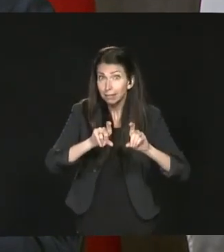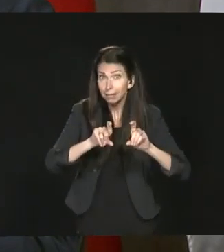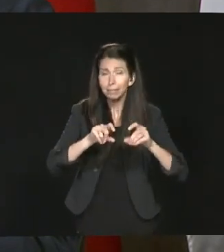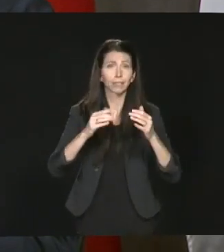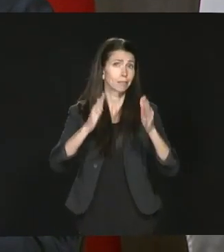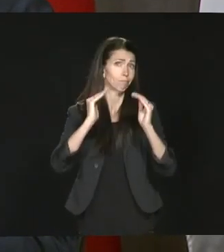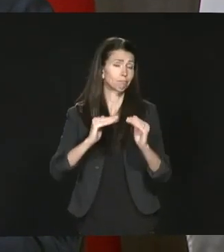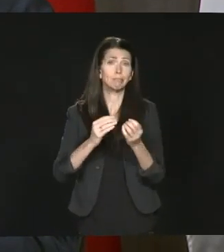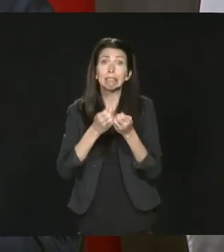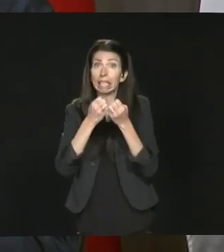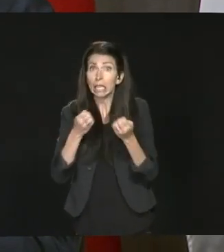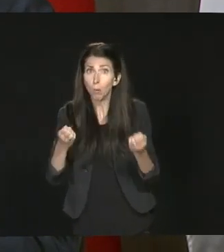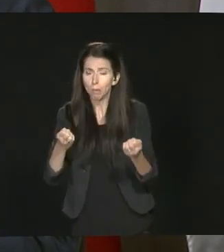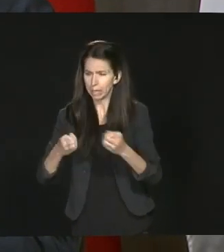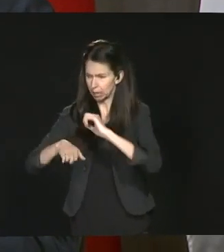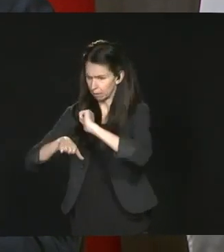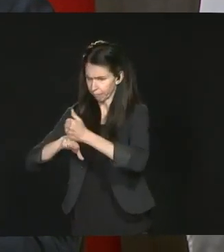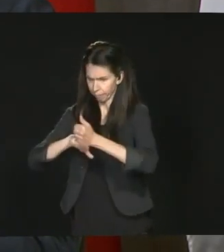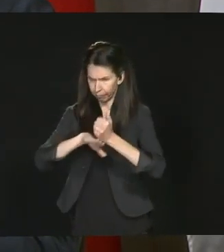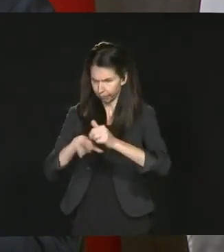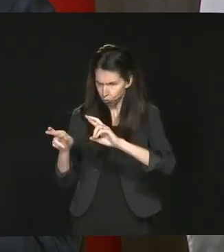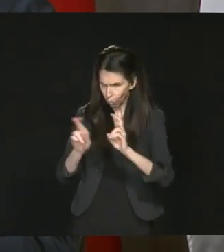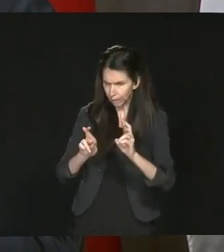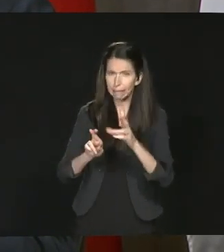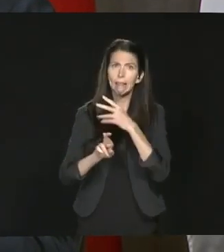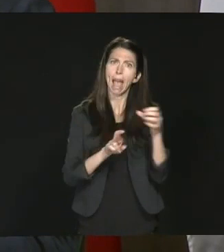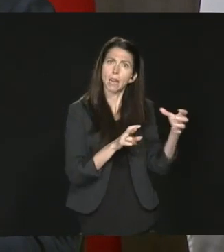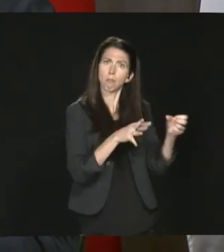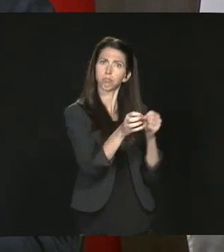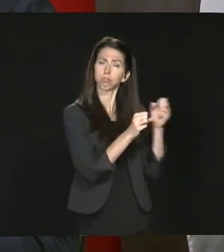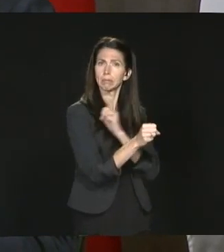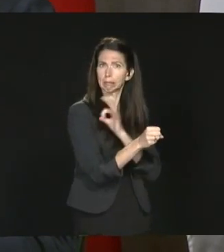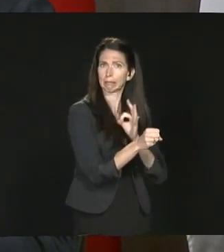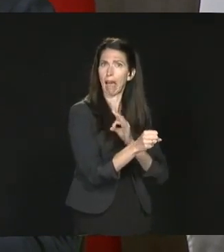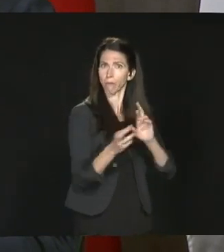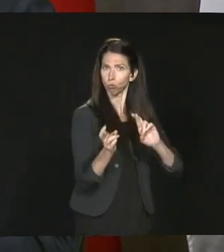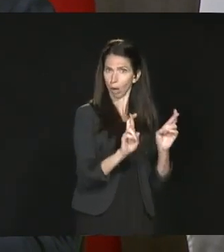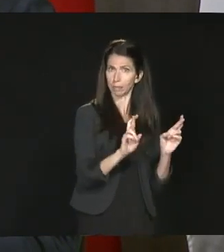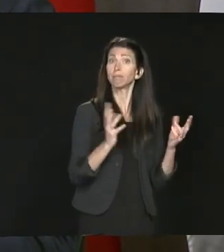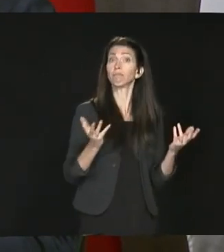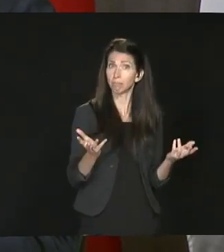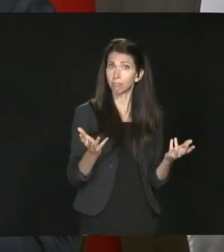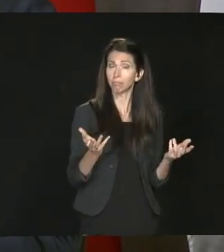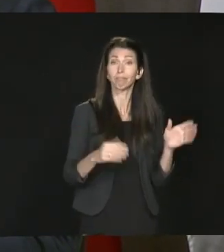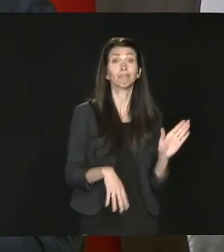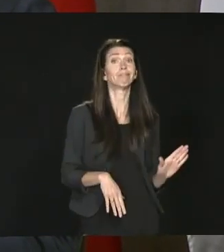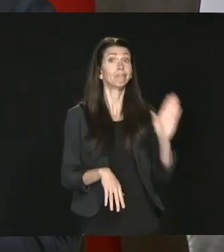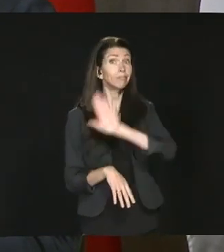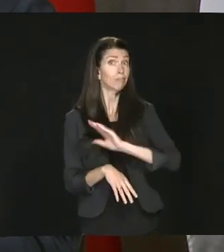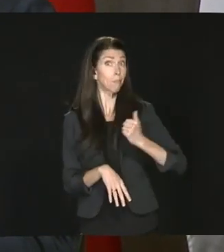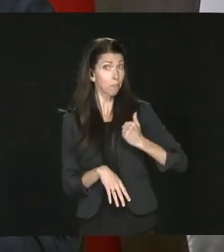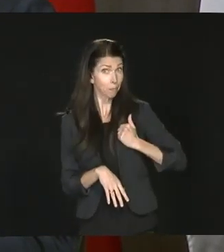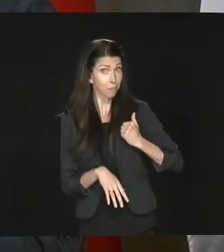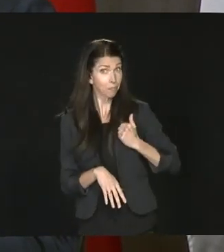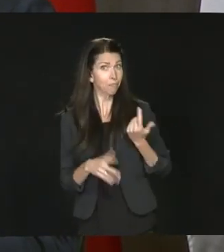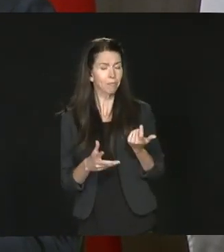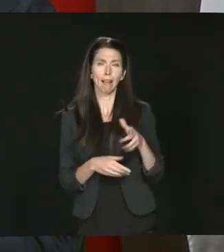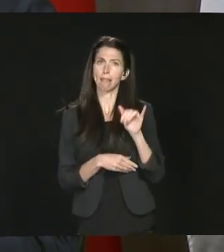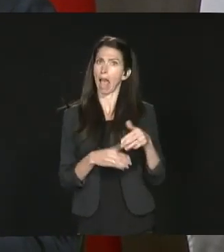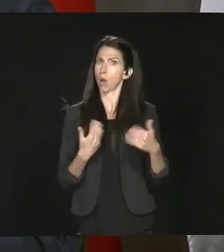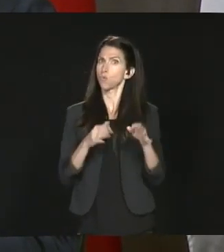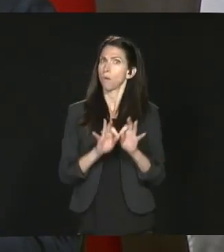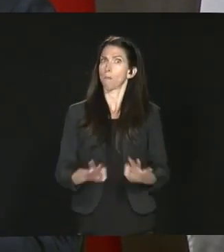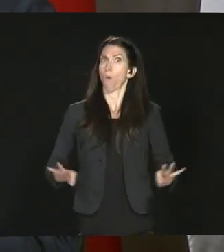nombre d'employés. À l'échelle nationale, nous disposons des capacités voulues pour tester plus de 60 000 personnes par